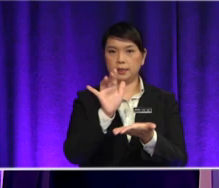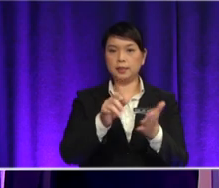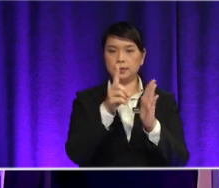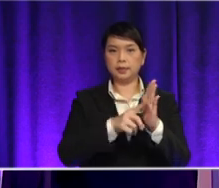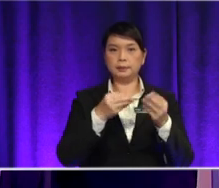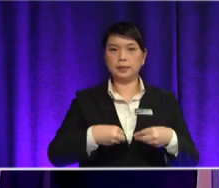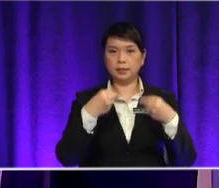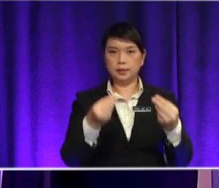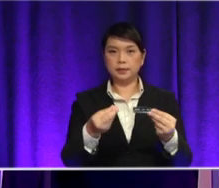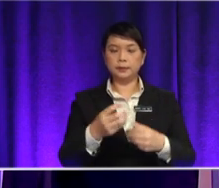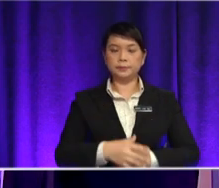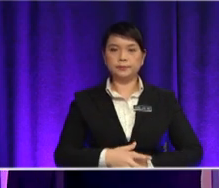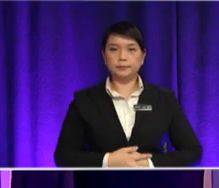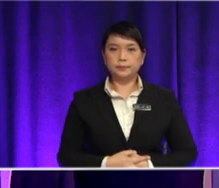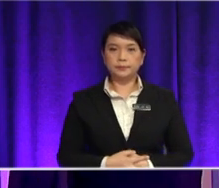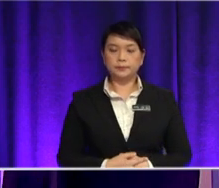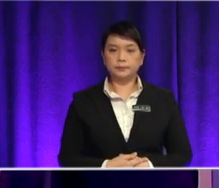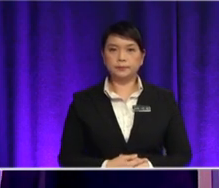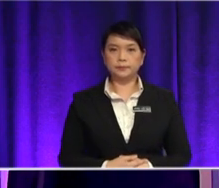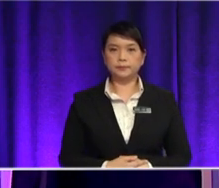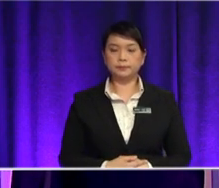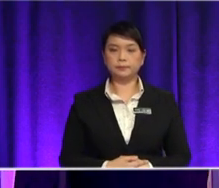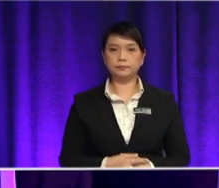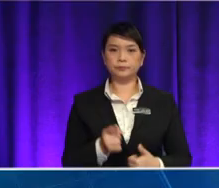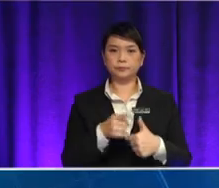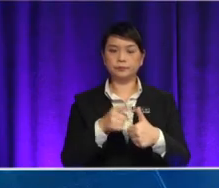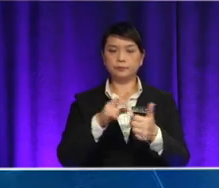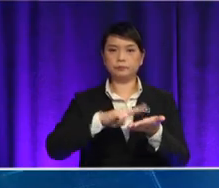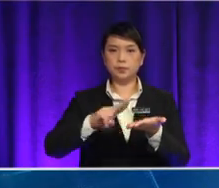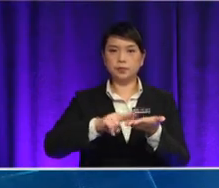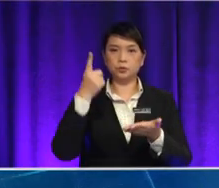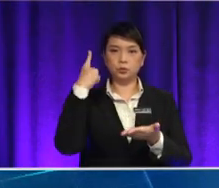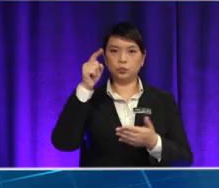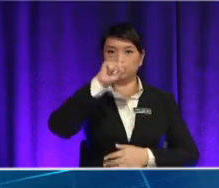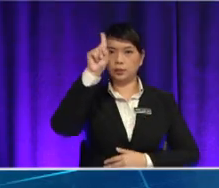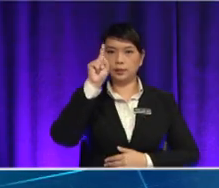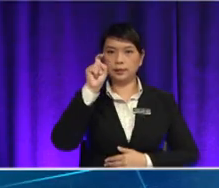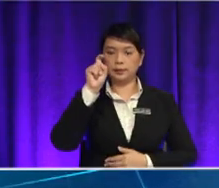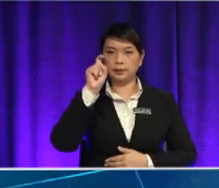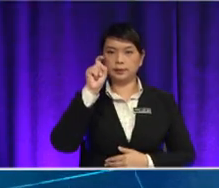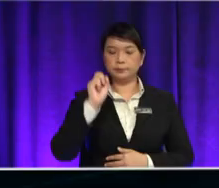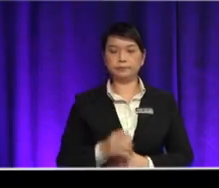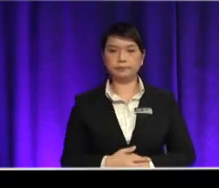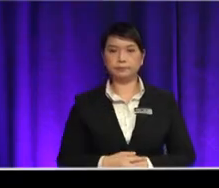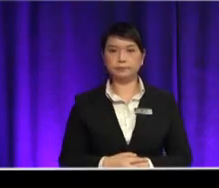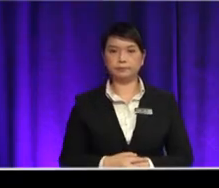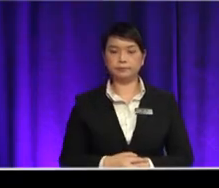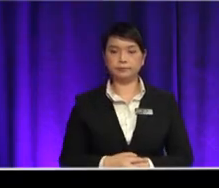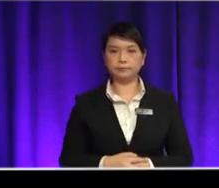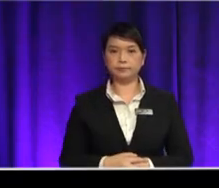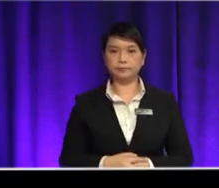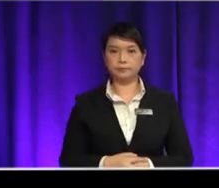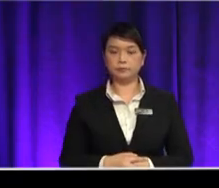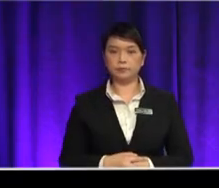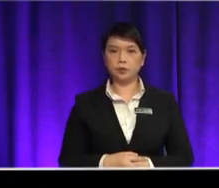Berdasarkan titik tengah. Pertama, baca dulu kehendak soalan. Okey, itu yang pertama. Menggunakan